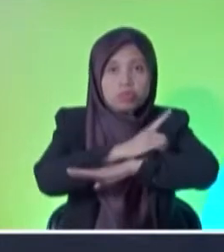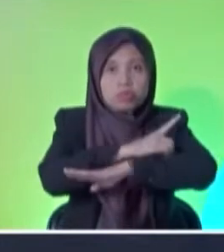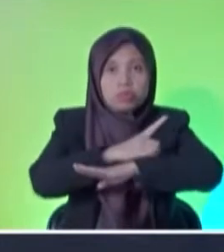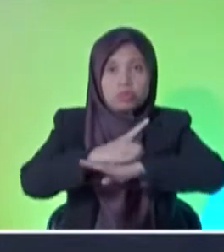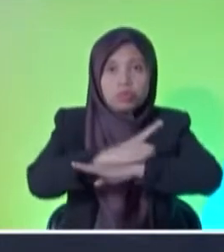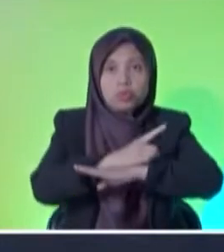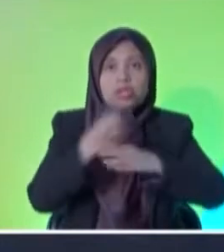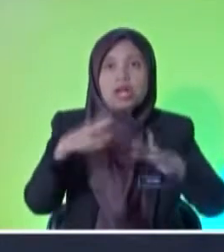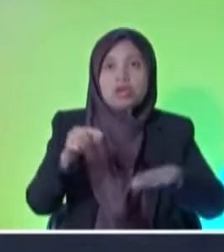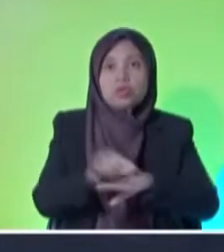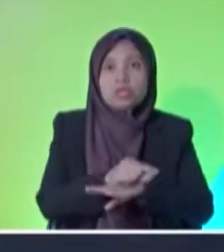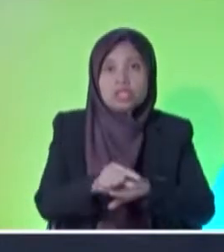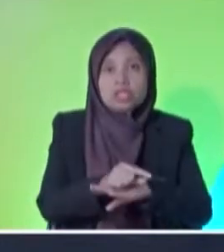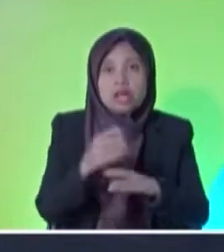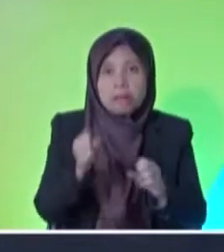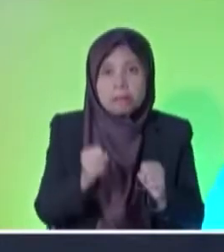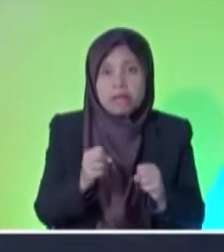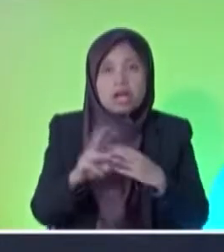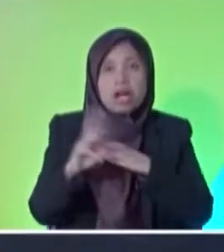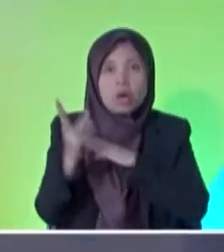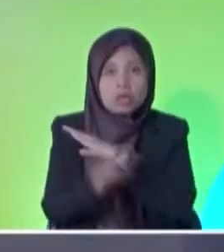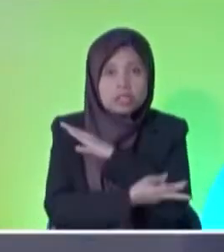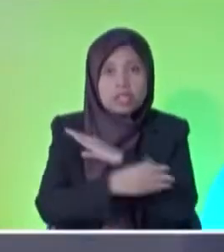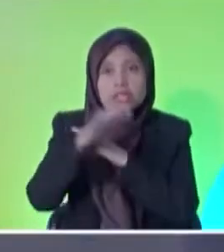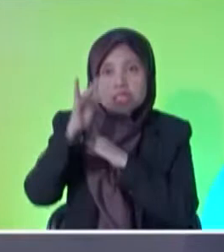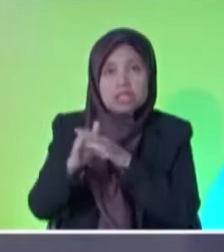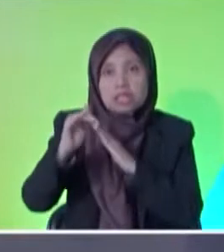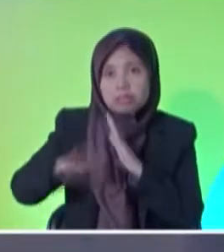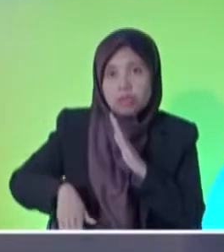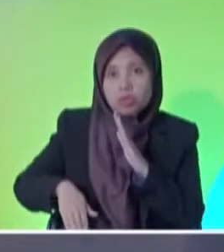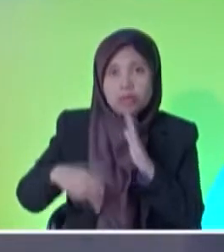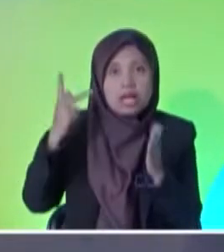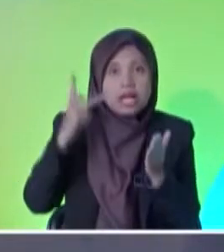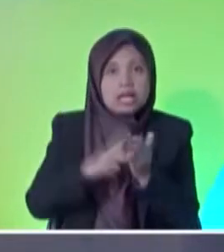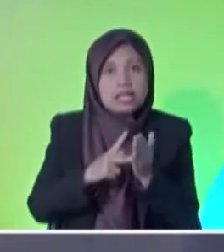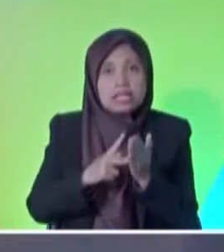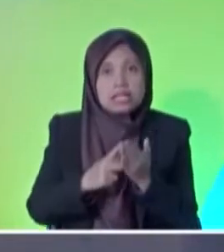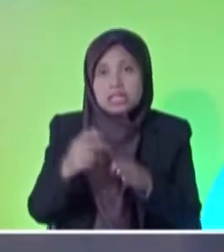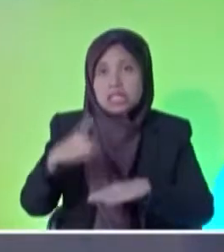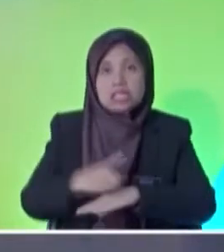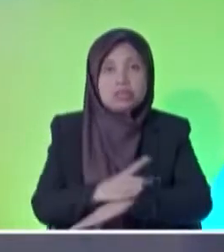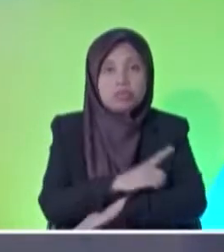berguna kita ambil kawasan yang belum dipenuhi debu itu